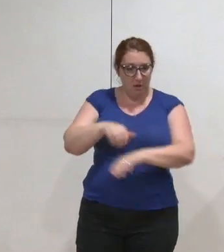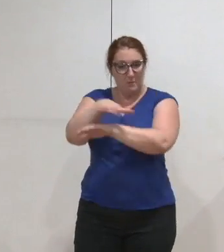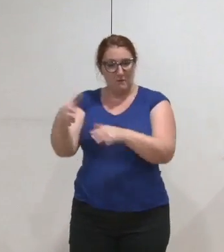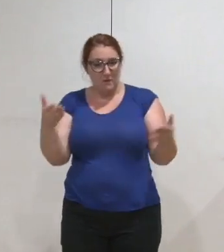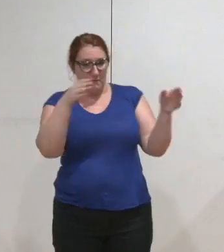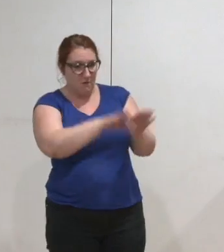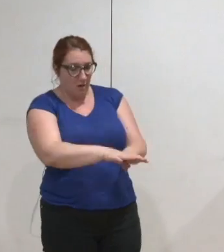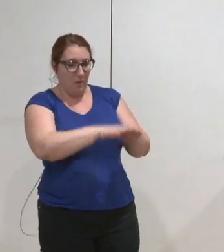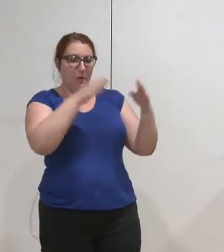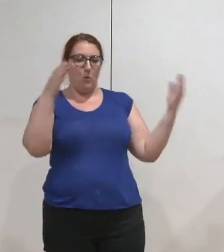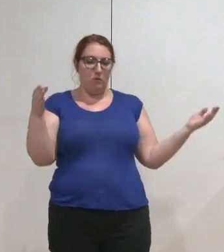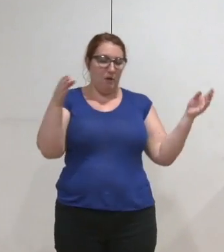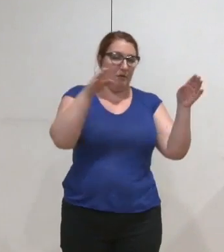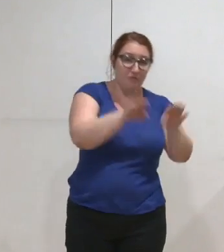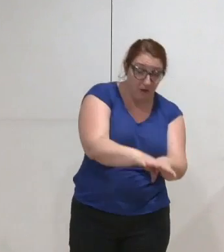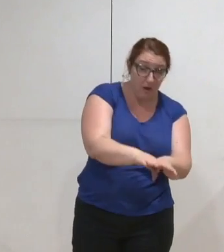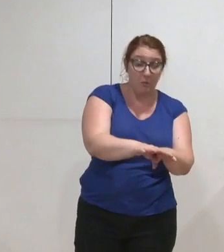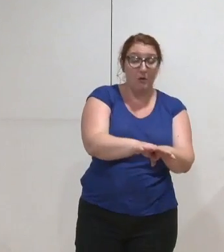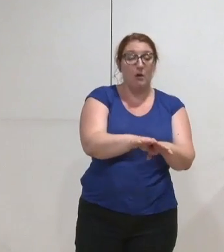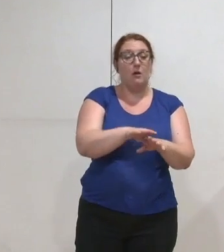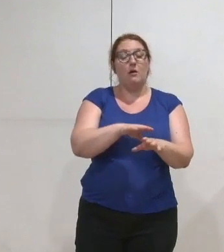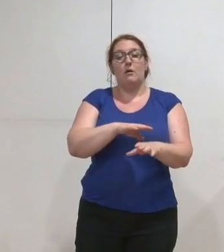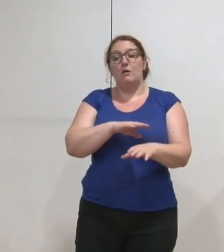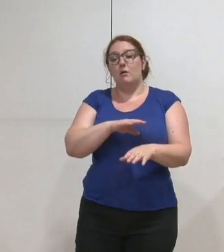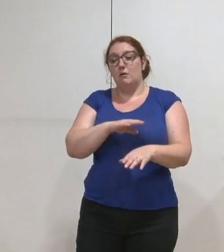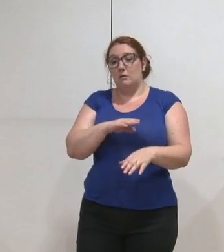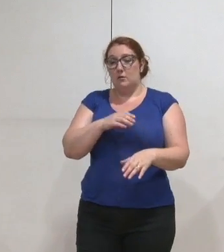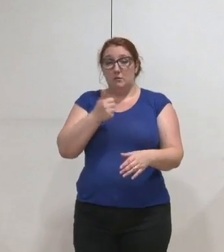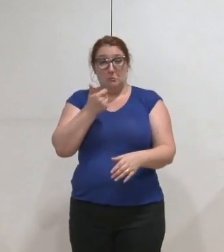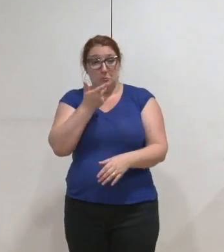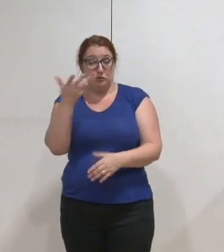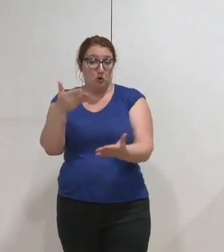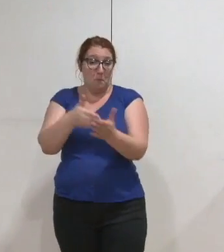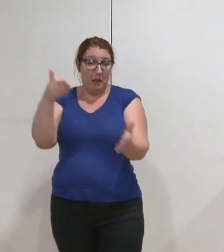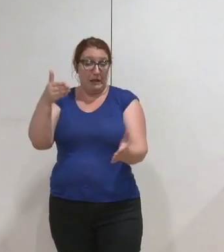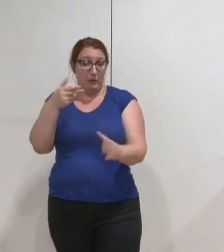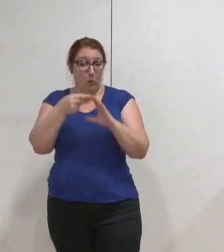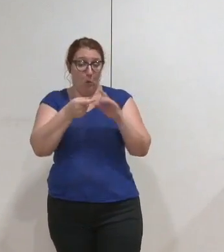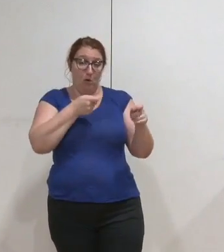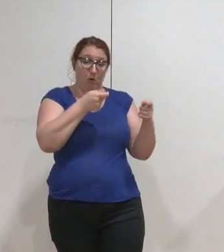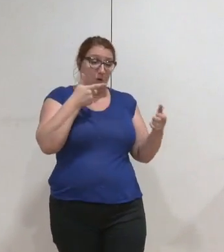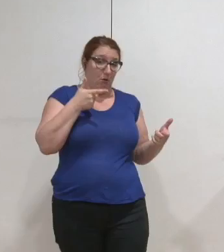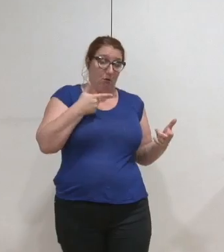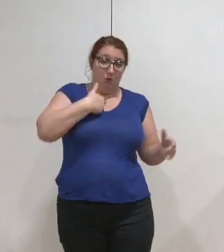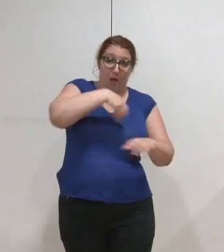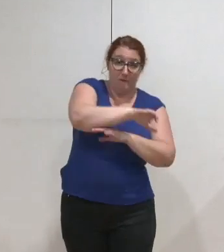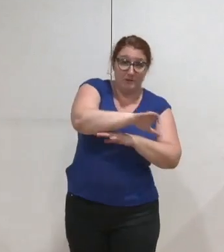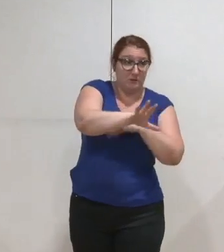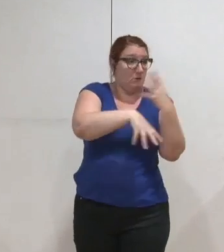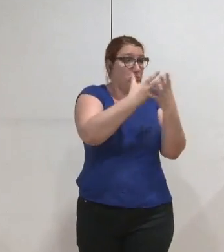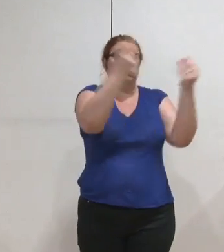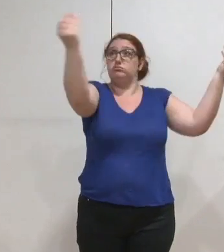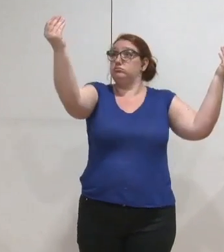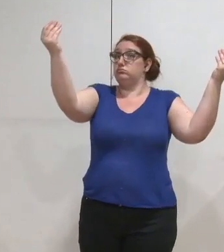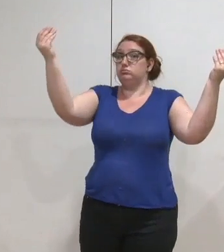les fermer à nouveau après y avoir investi quelques milliers d'euros partis en fumée sans mauvais sans